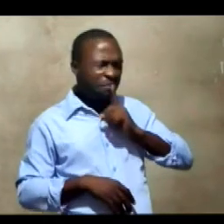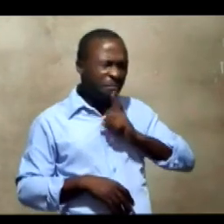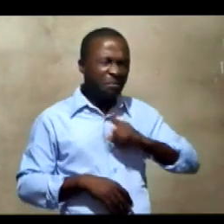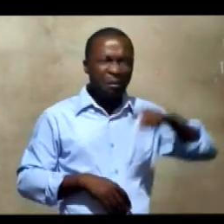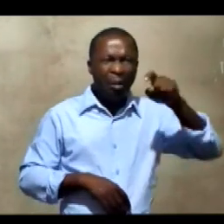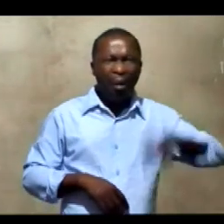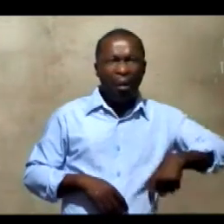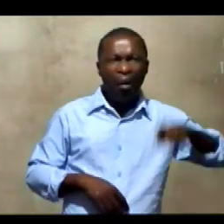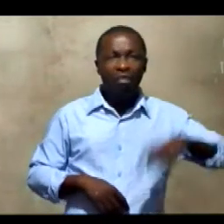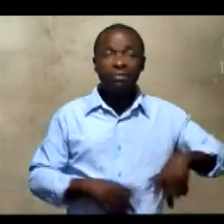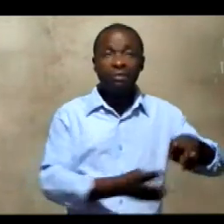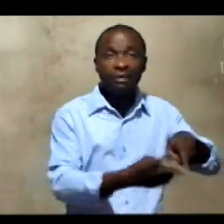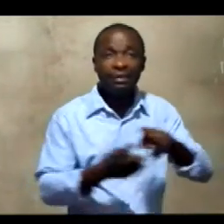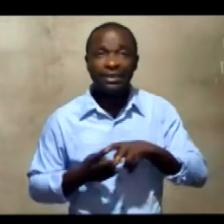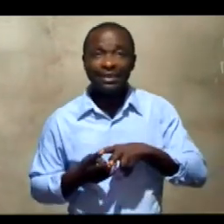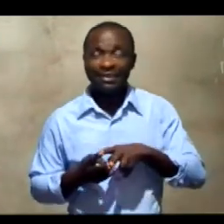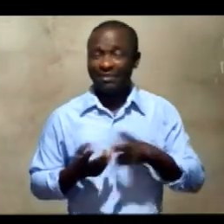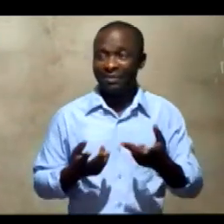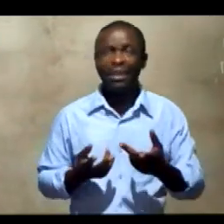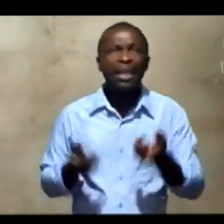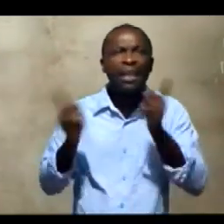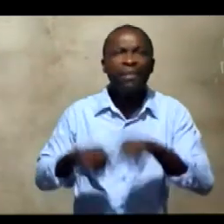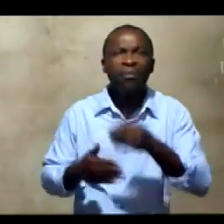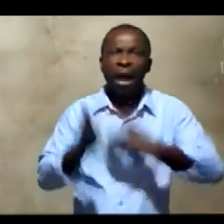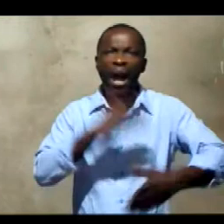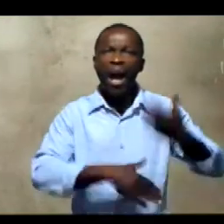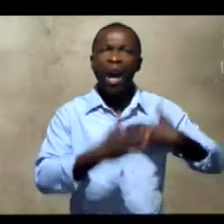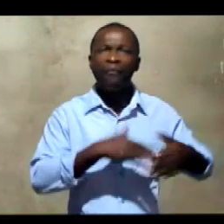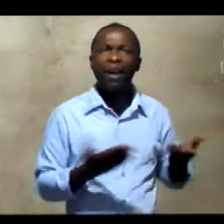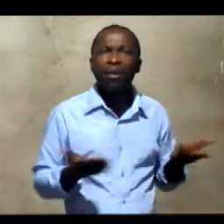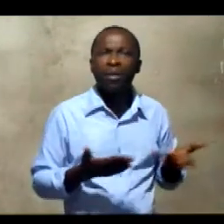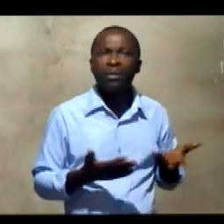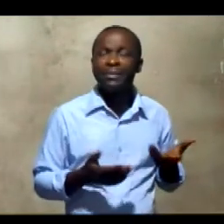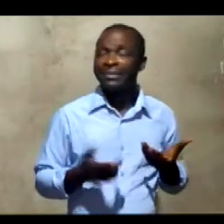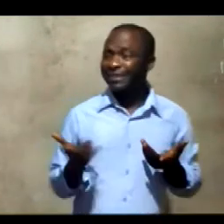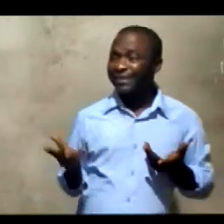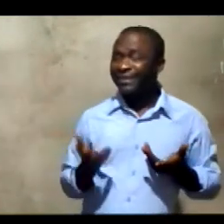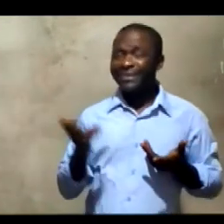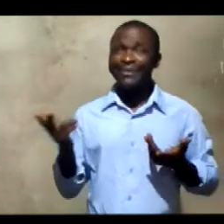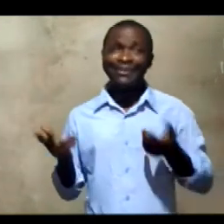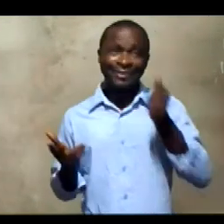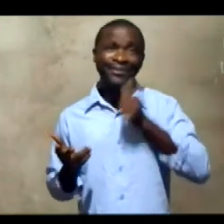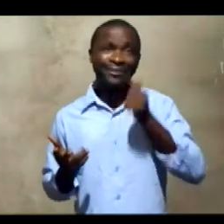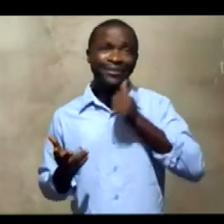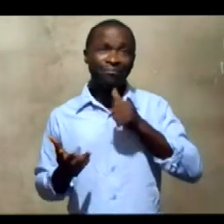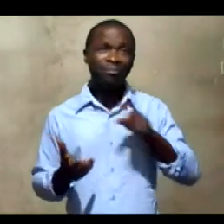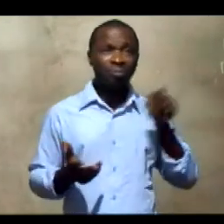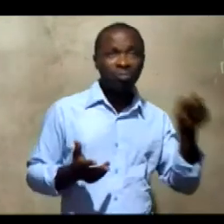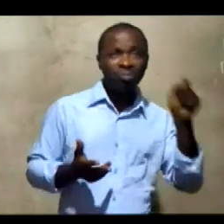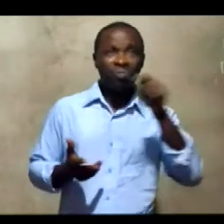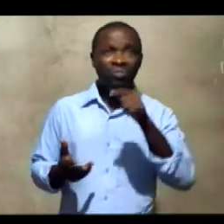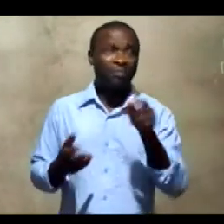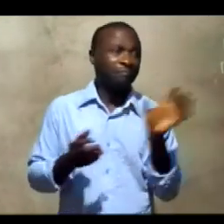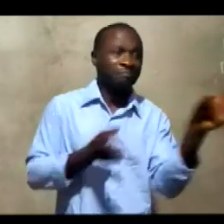respectifs, ont décidé de fuguer. La pire décision pour ces adolescentes. À la base, les filles sont coutumiers de l'école